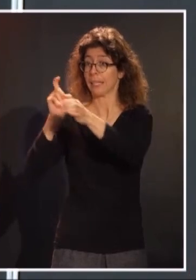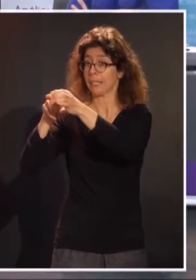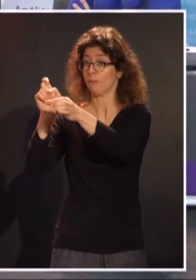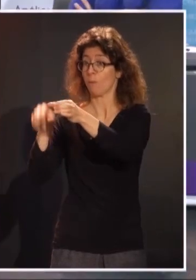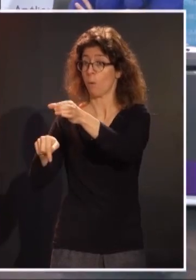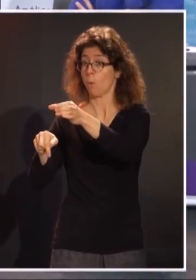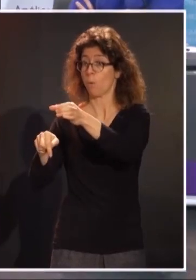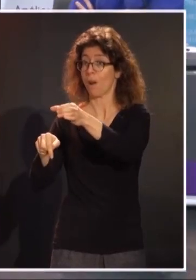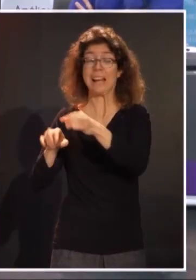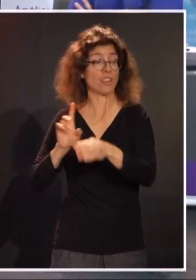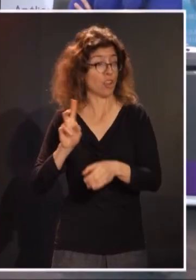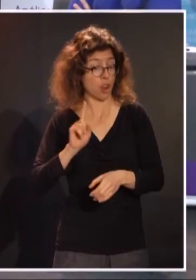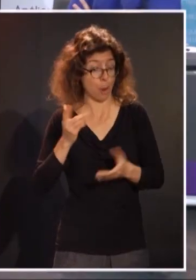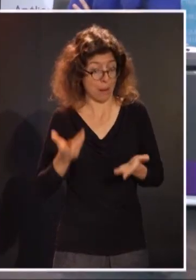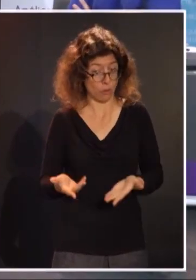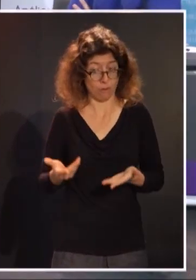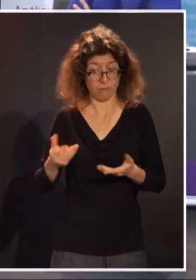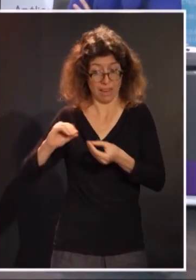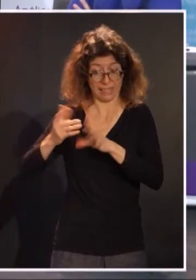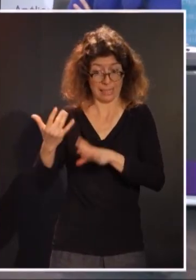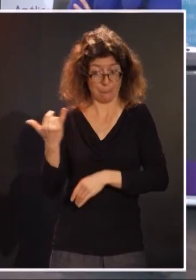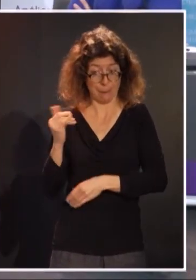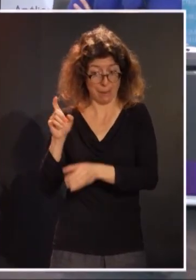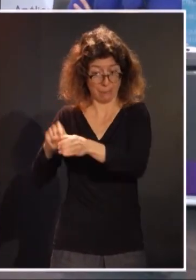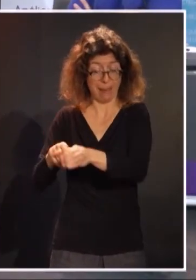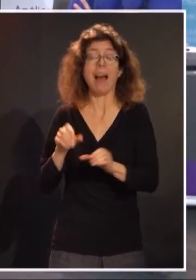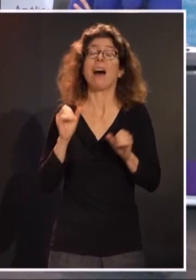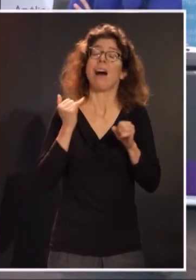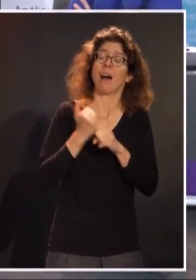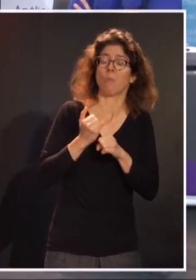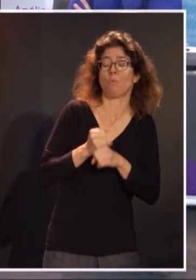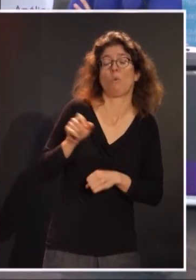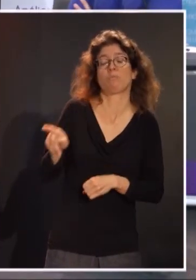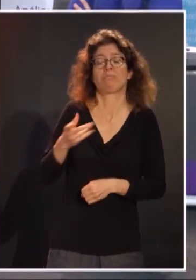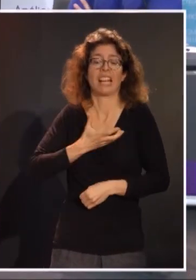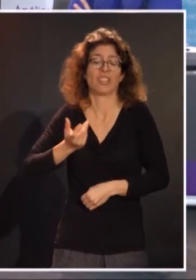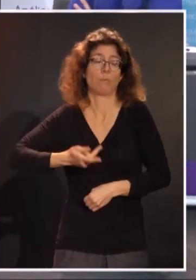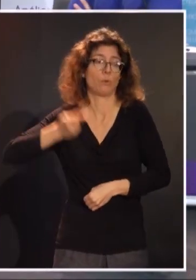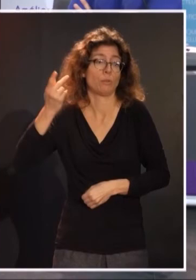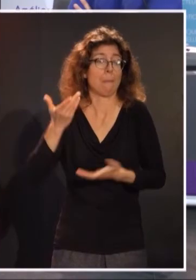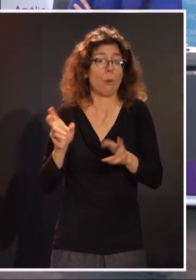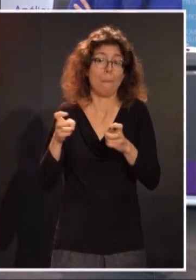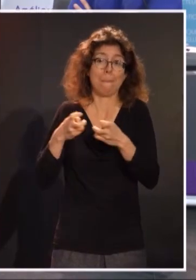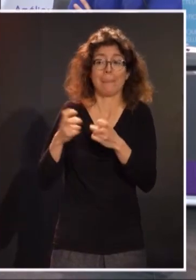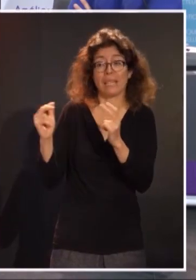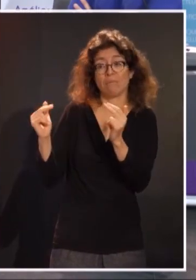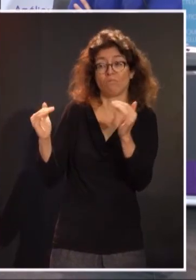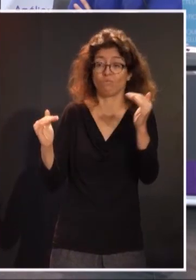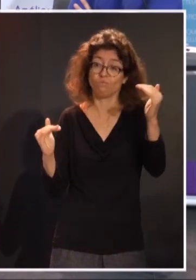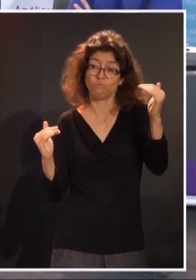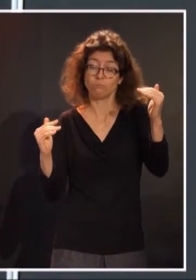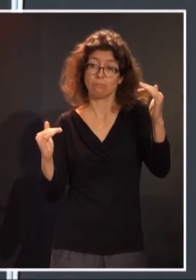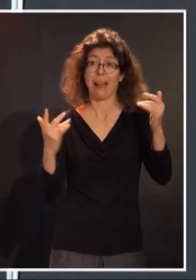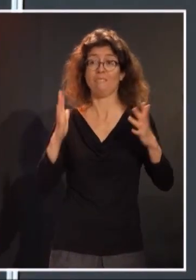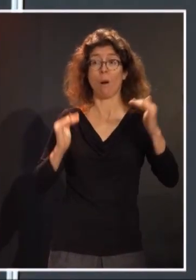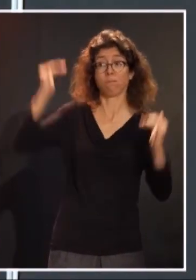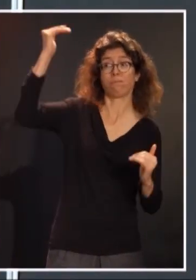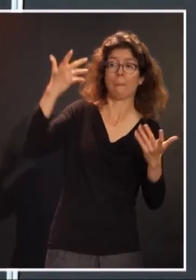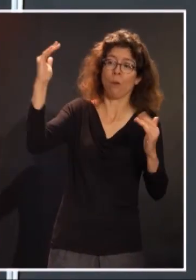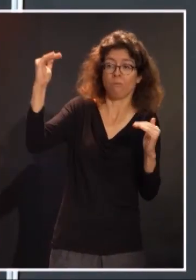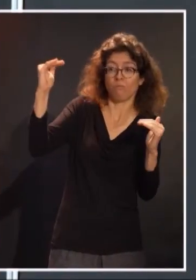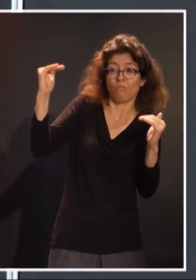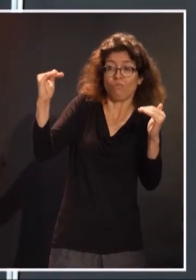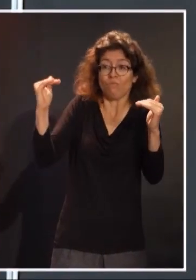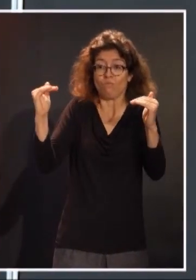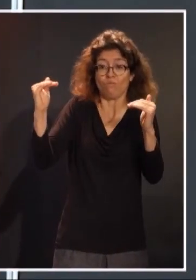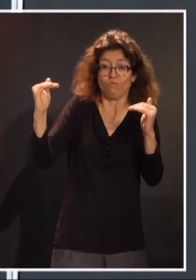super. Donc globalement, il y a plus de possibilités sous iPad. Et en termes de tarif, maintenant, c'est aussi plus accessible qu'à une certaine époque,